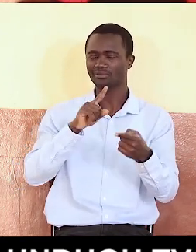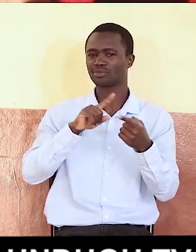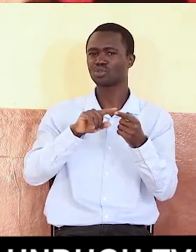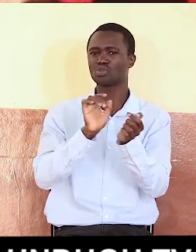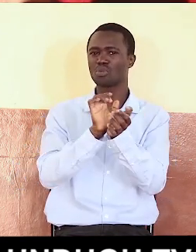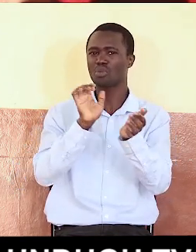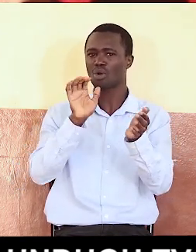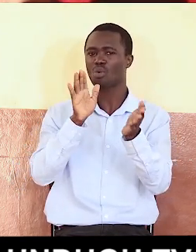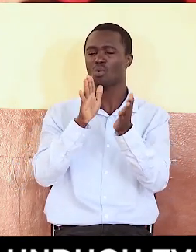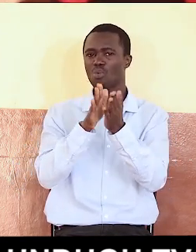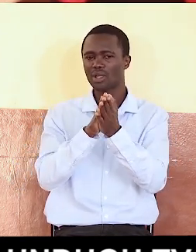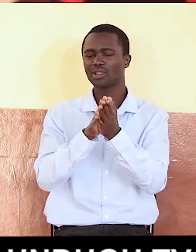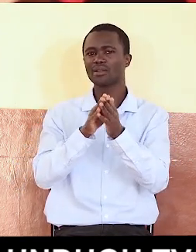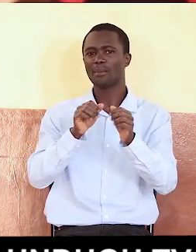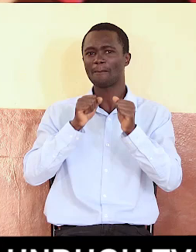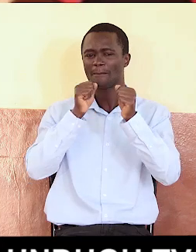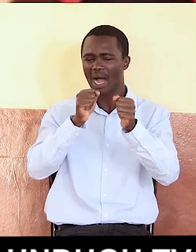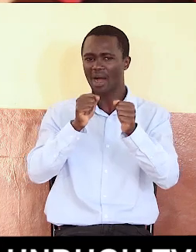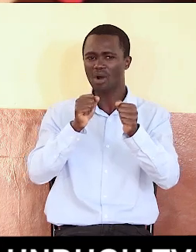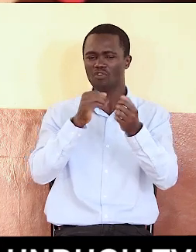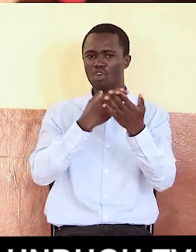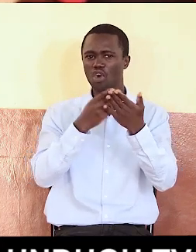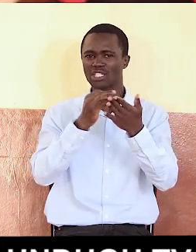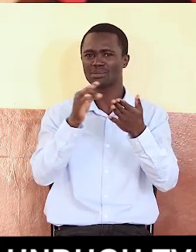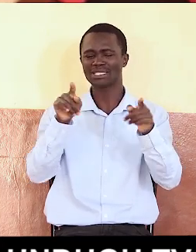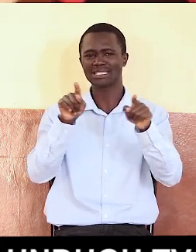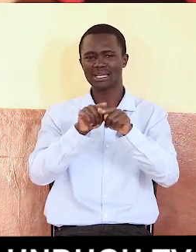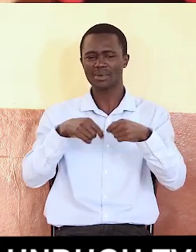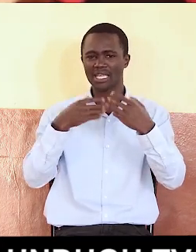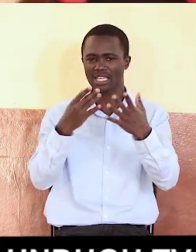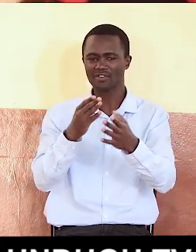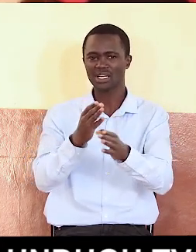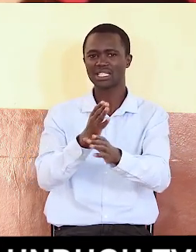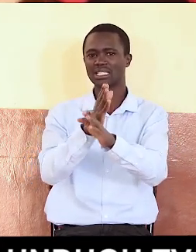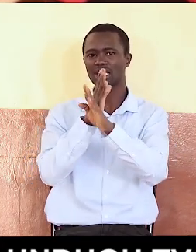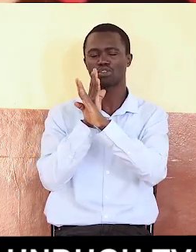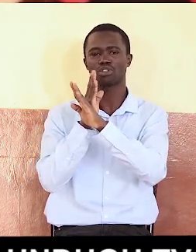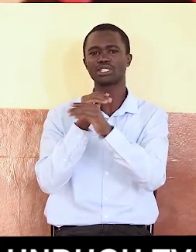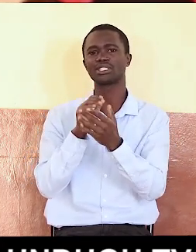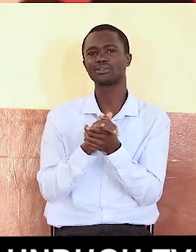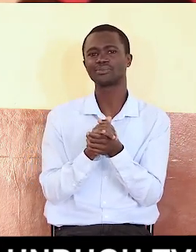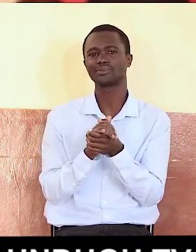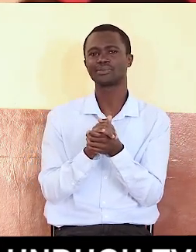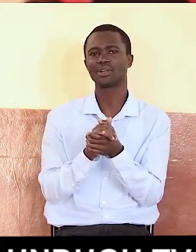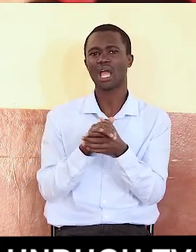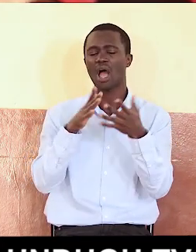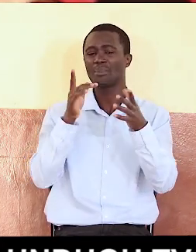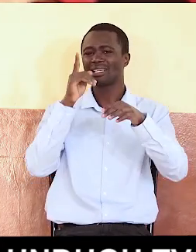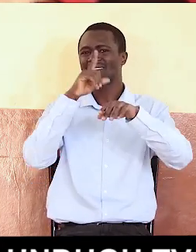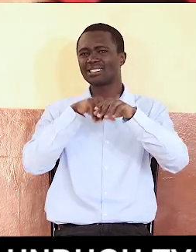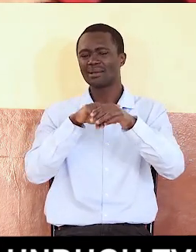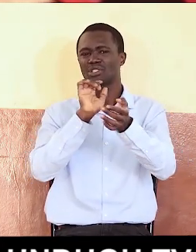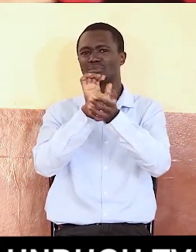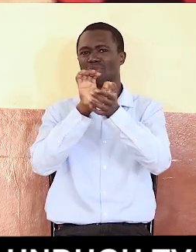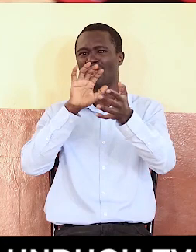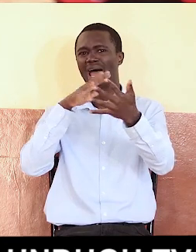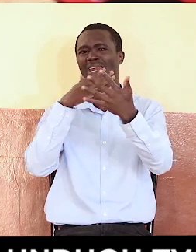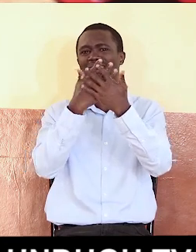nguvu ata provide ulinzi. Ni mara ngapi Paulo alishikwa huko sokoni